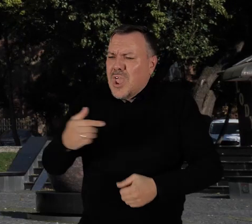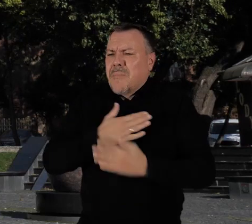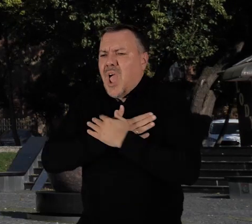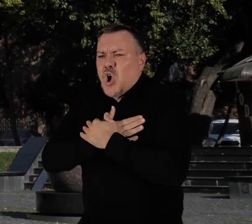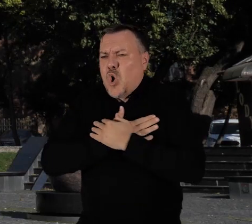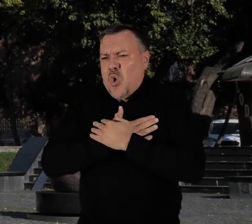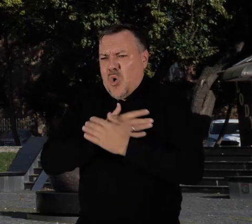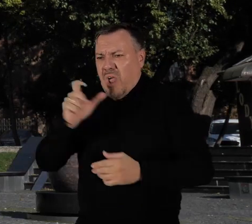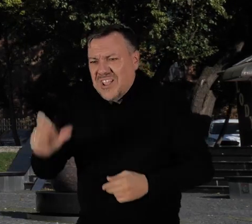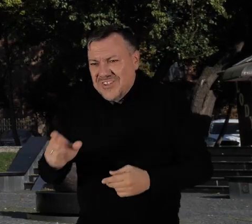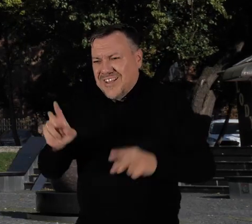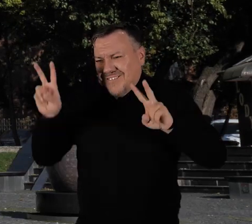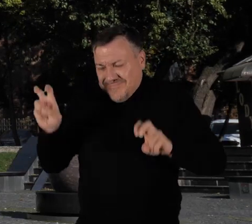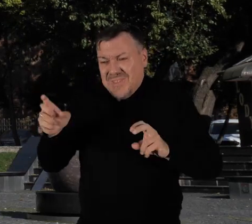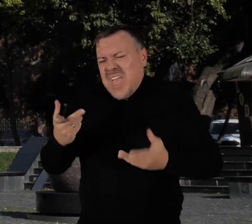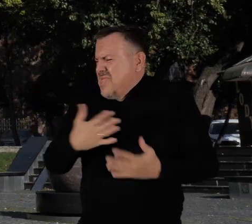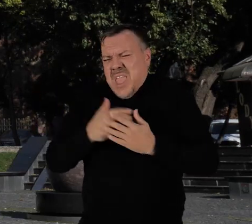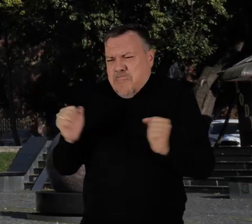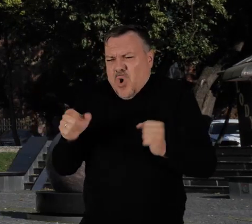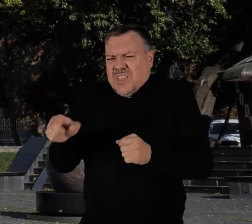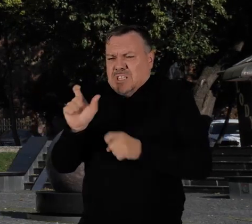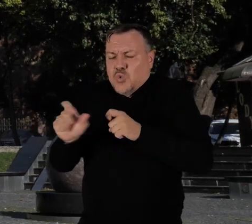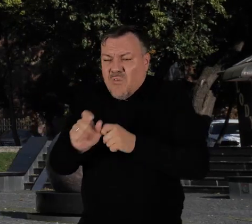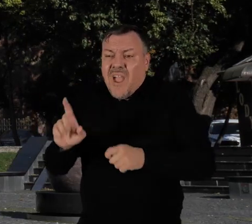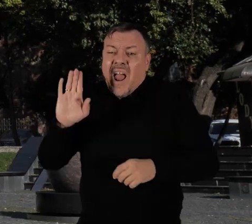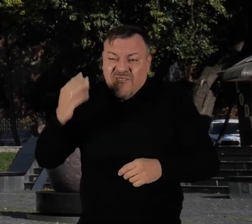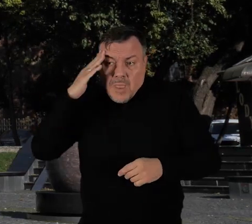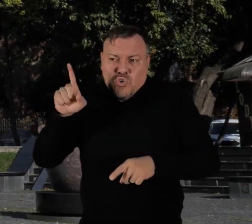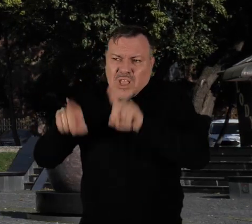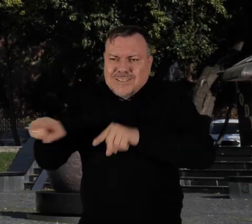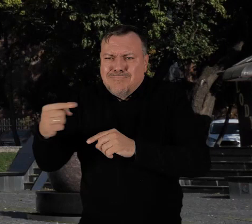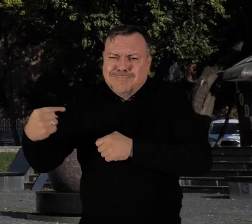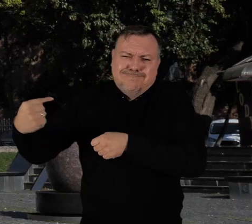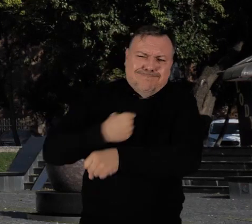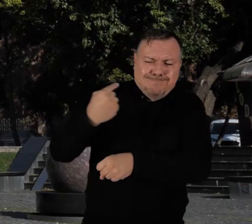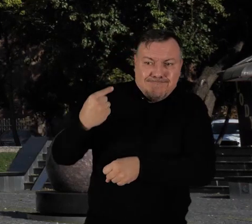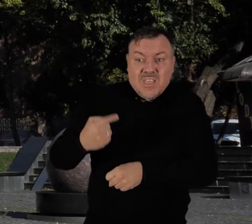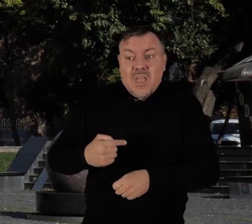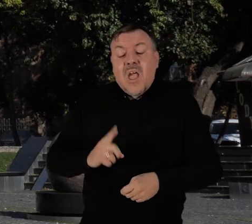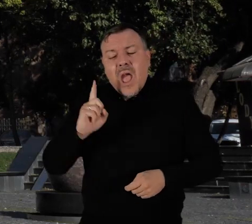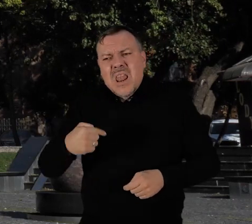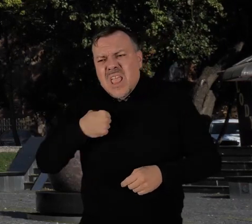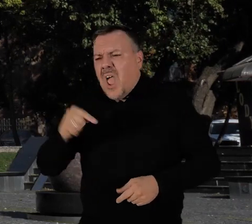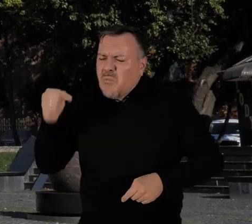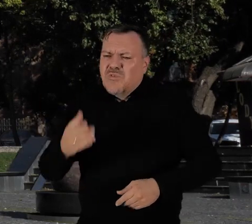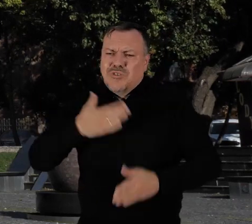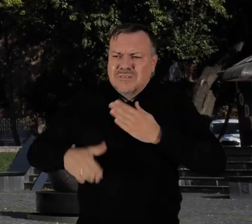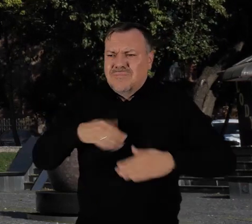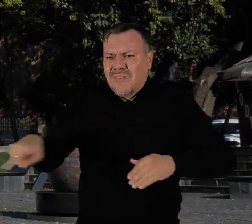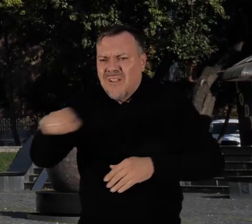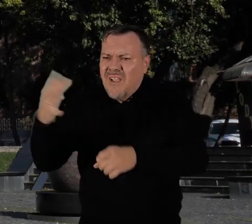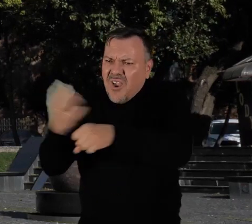kochać, nie bałbym się tego słowa, choć niekiedy mogą dobrze dać się we znaki. To znaczy cieszyć się z ich osiągnięć, pomagać